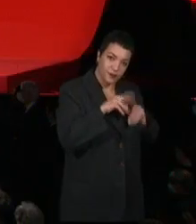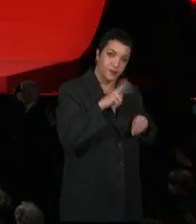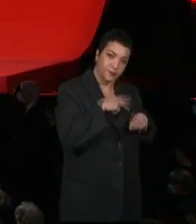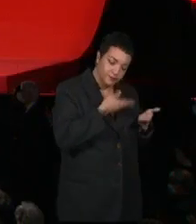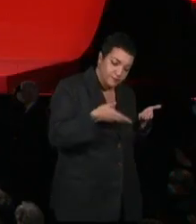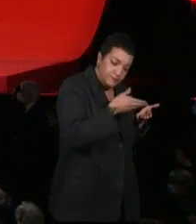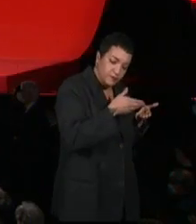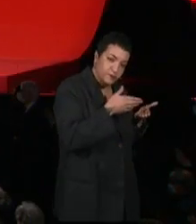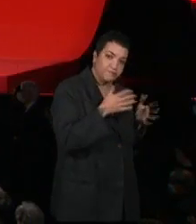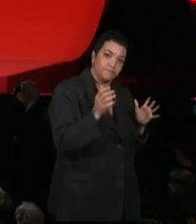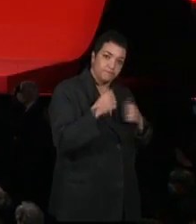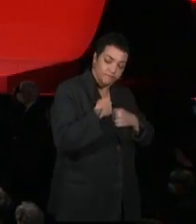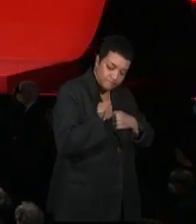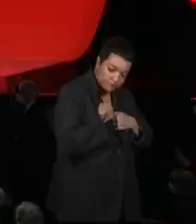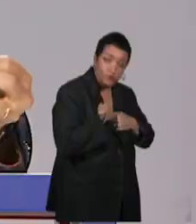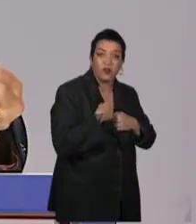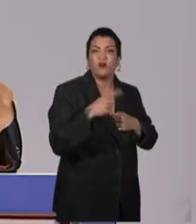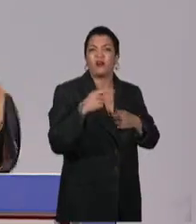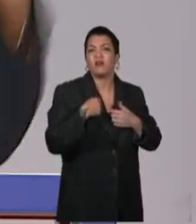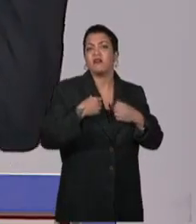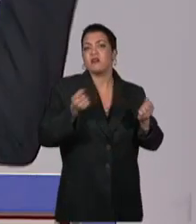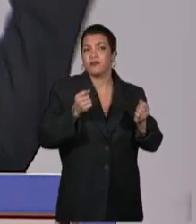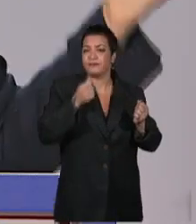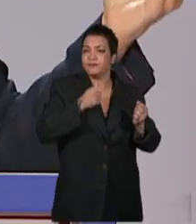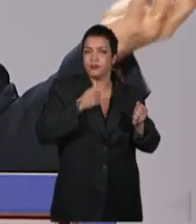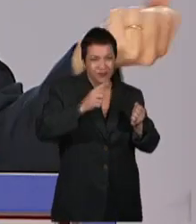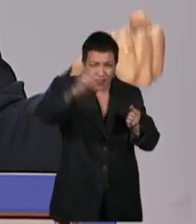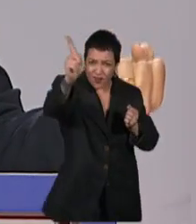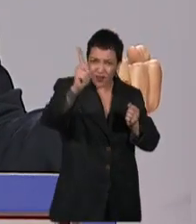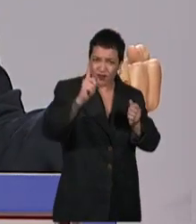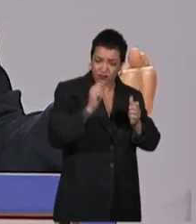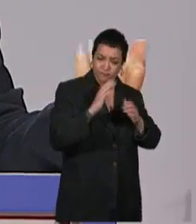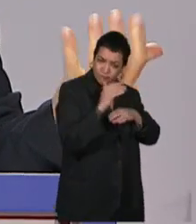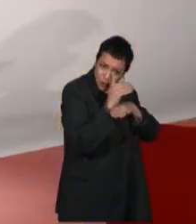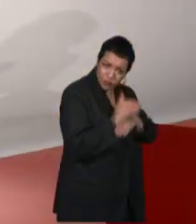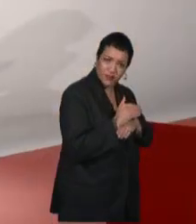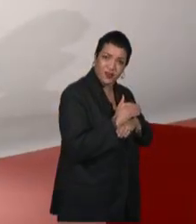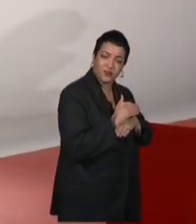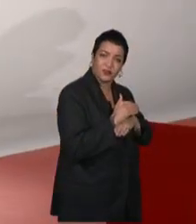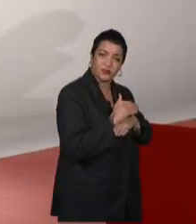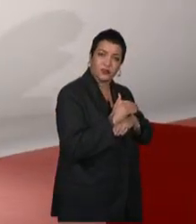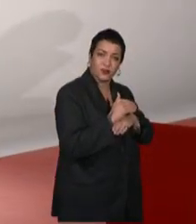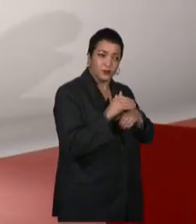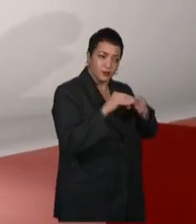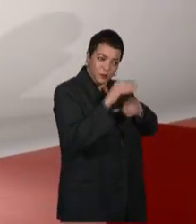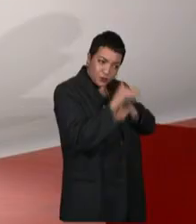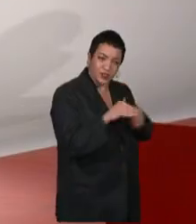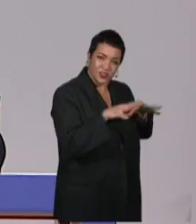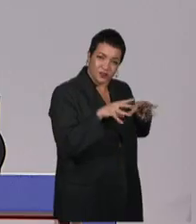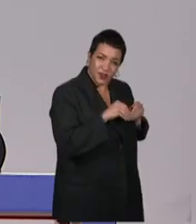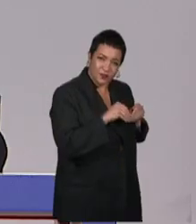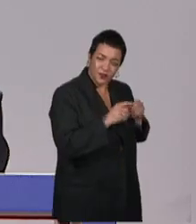Avec cette pudeur, je ne transigerai pas, car c'est ma façon de protéger ceux auxquels je tiens le